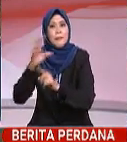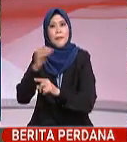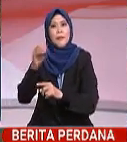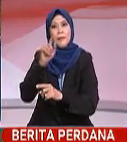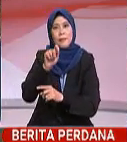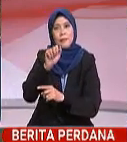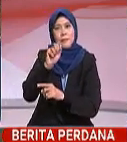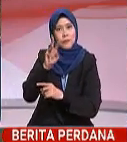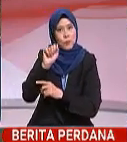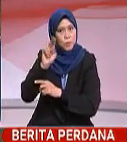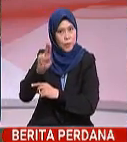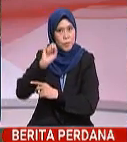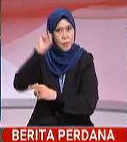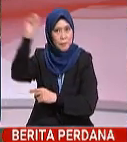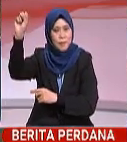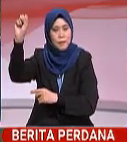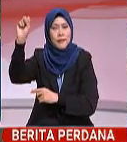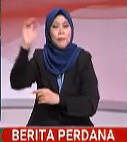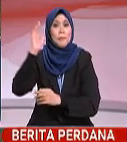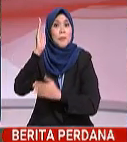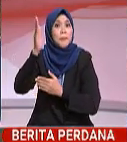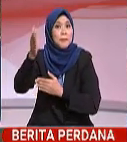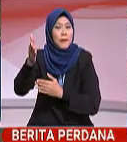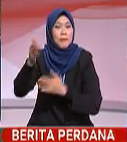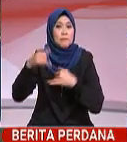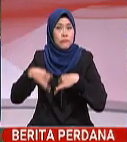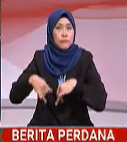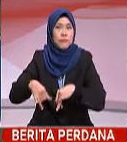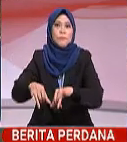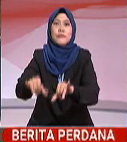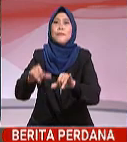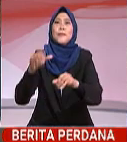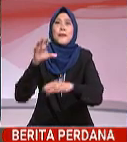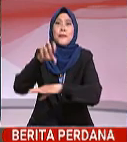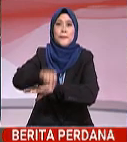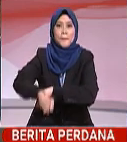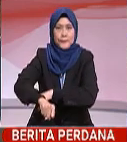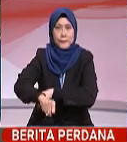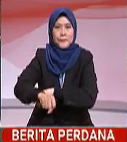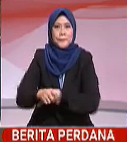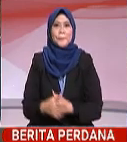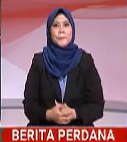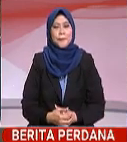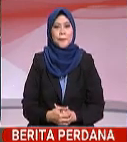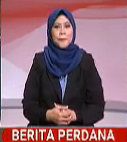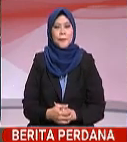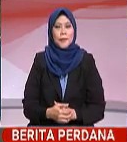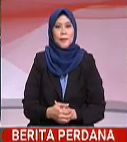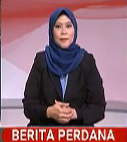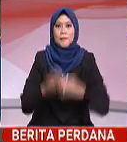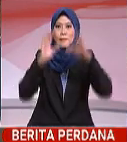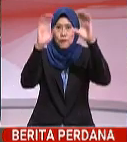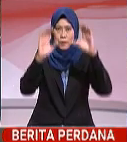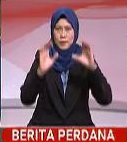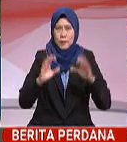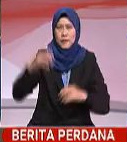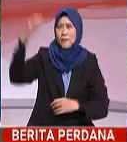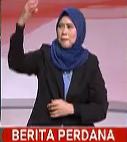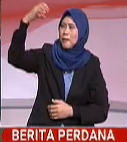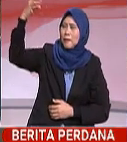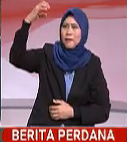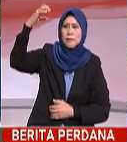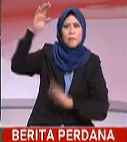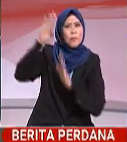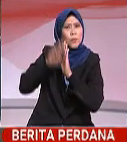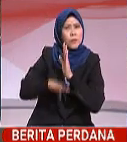Tawau di negeri Sabah yang dijangka akan berterusan sehingga lewat malam nanti. Keadaan cuaca yang panas dan juga